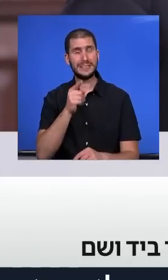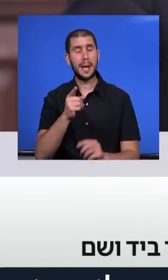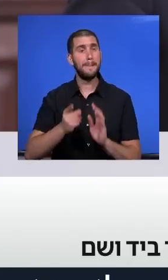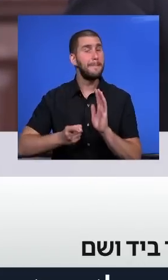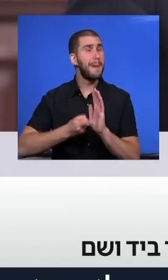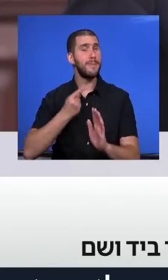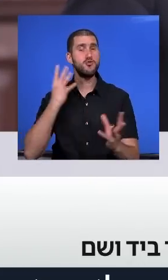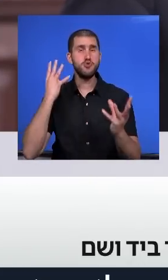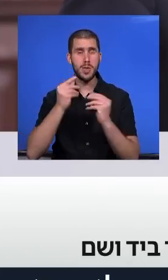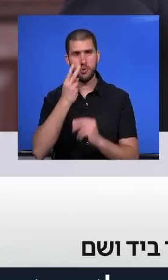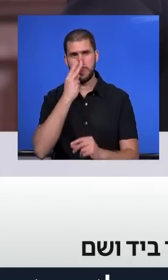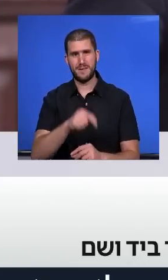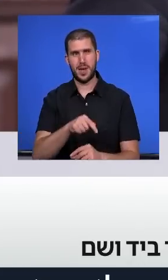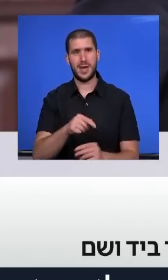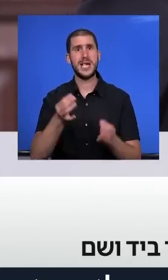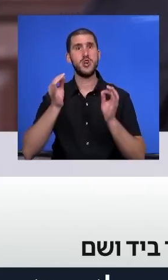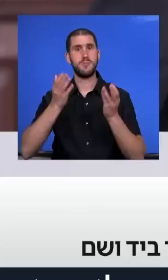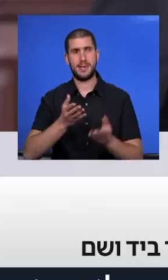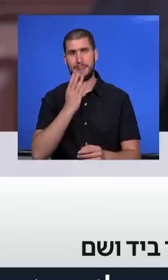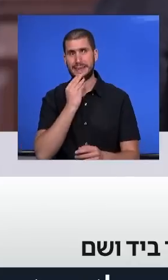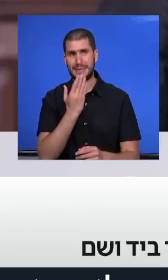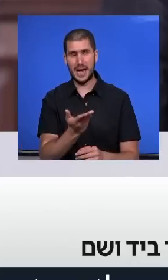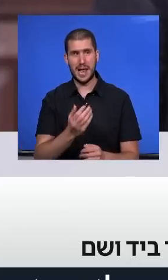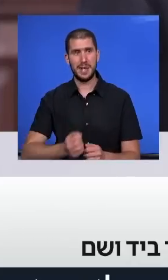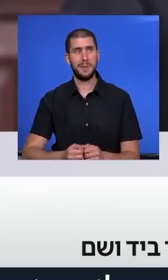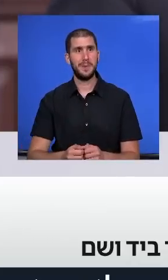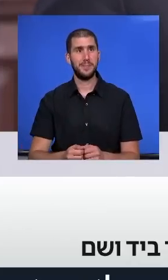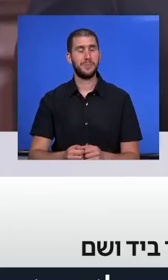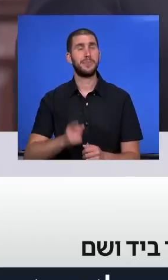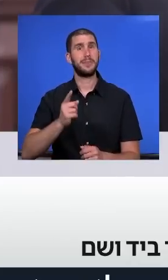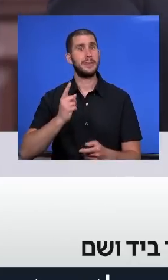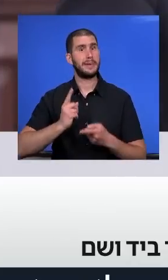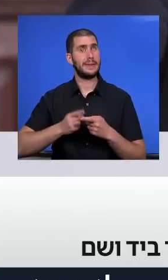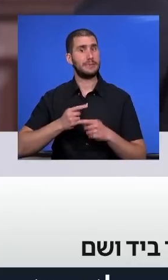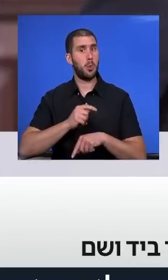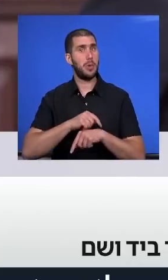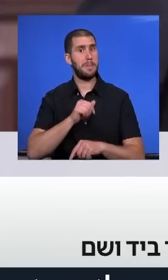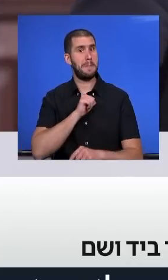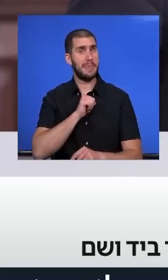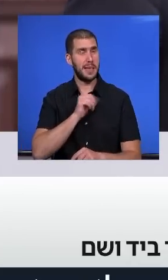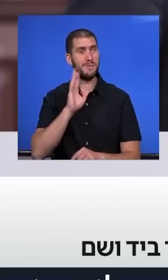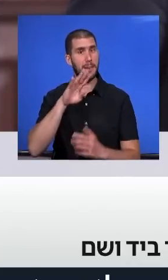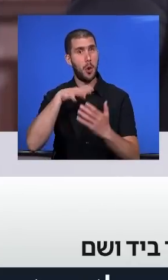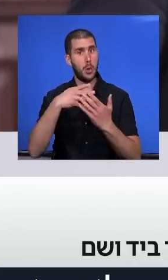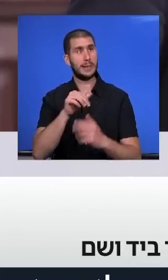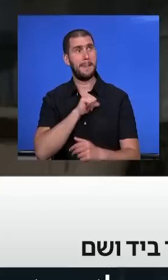הראשונה שהוא יבקר בצורה רשמית בישראל. תזמון מעניין וגם לוז